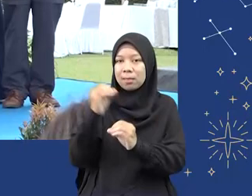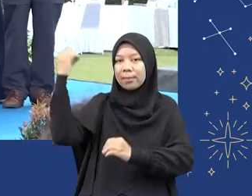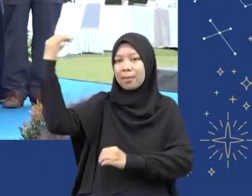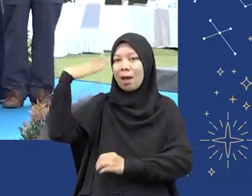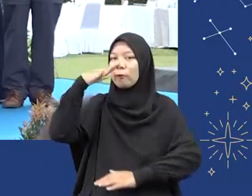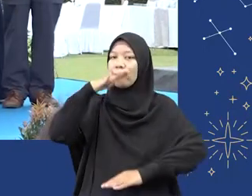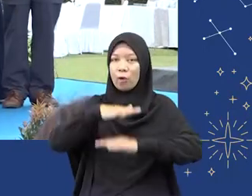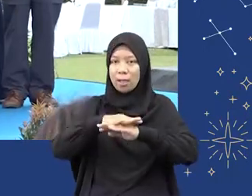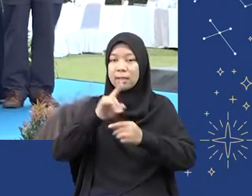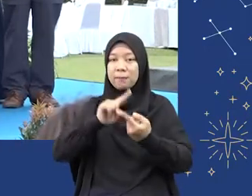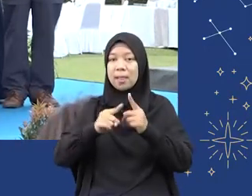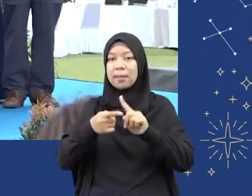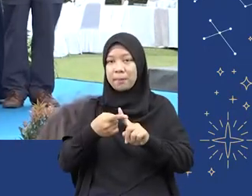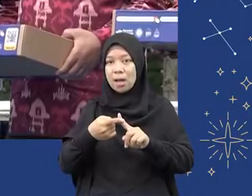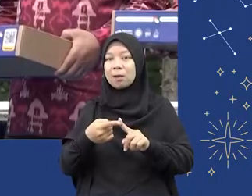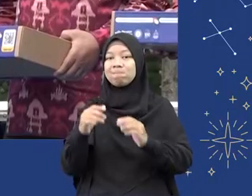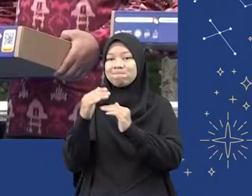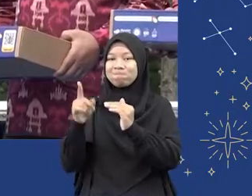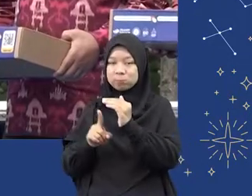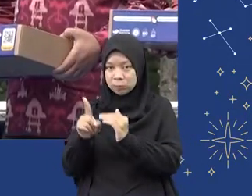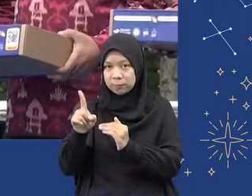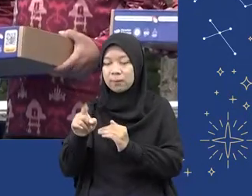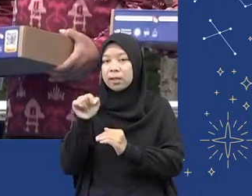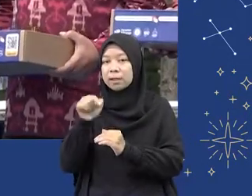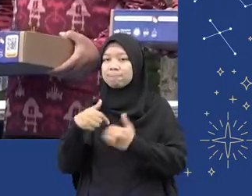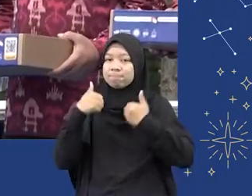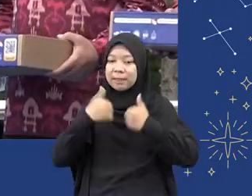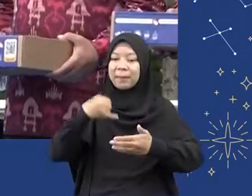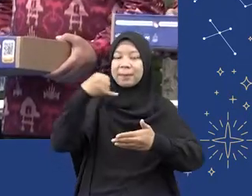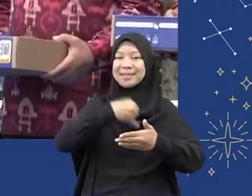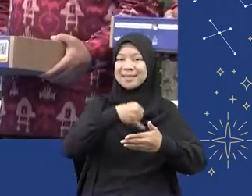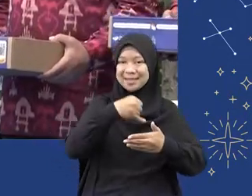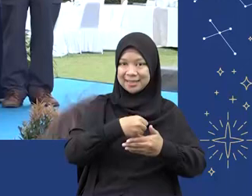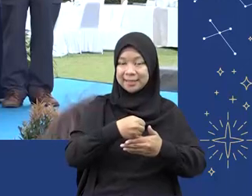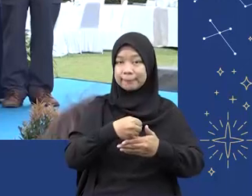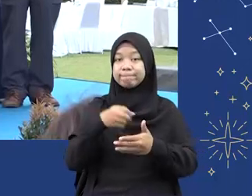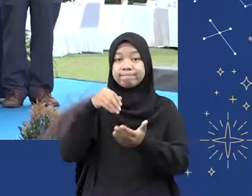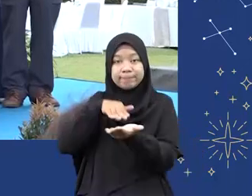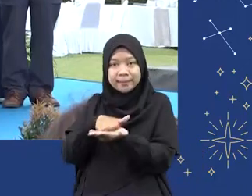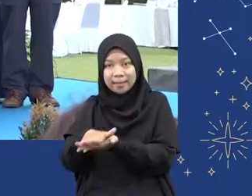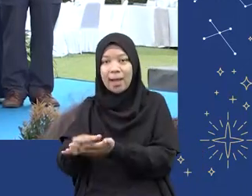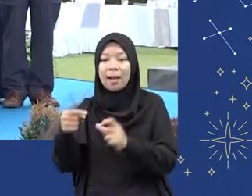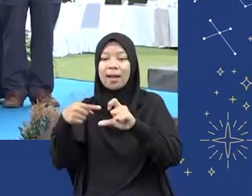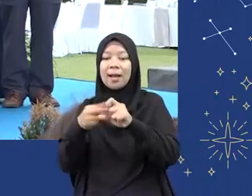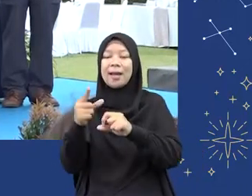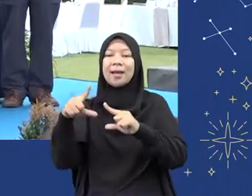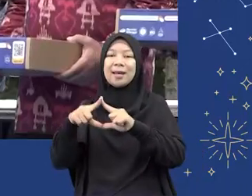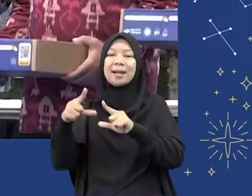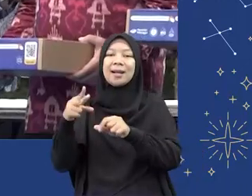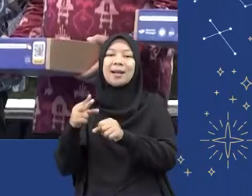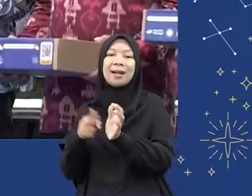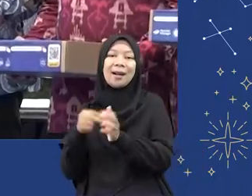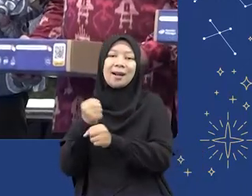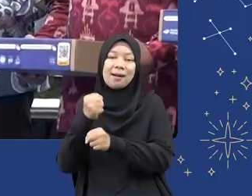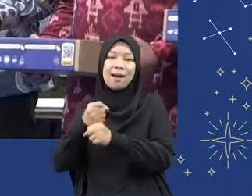di observatorium menyiapkan materinya kontennya Penerbit Erlangga membantu mewujudkannya dalam